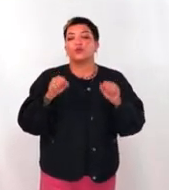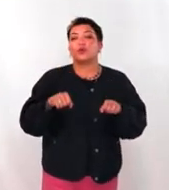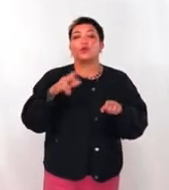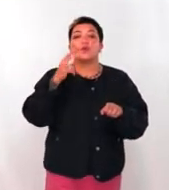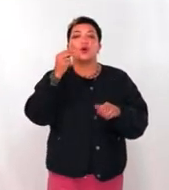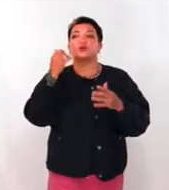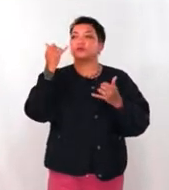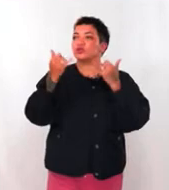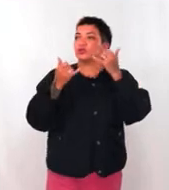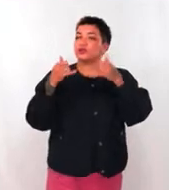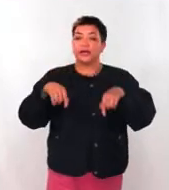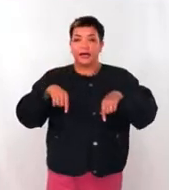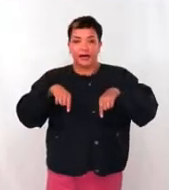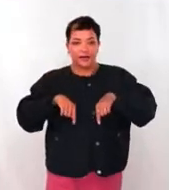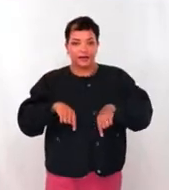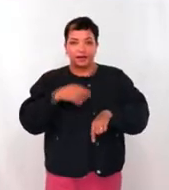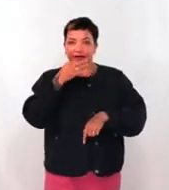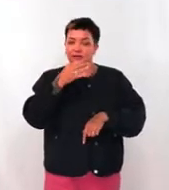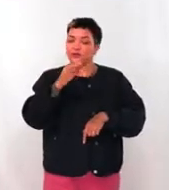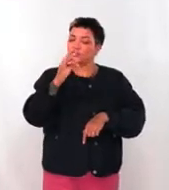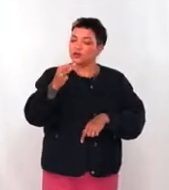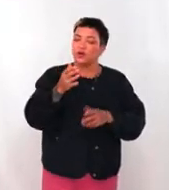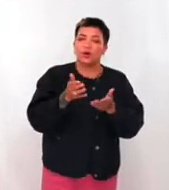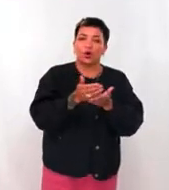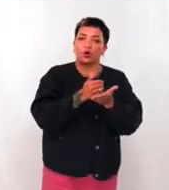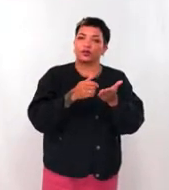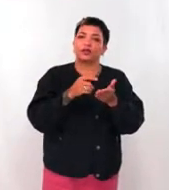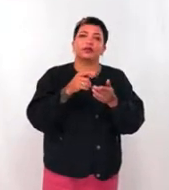messieurs, c'est une recette indue, remboursez le